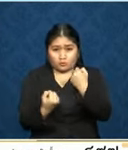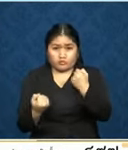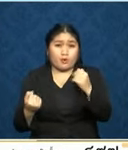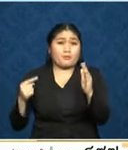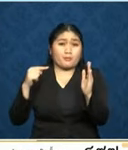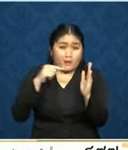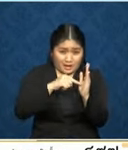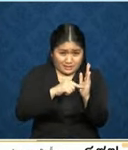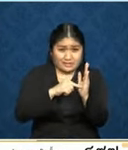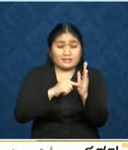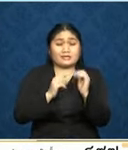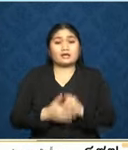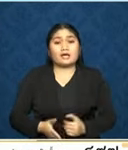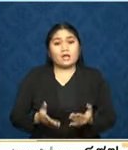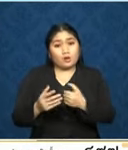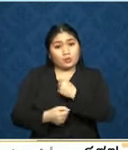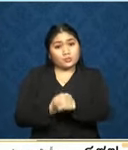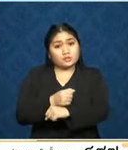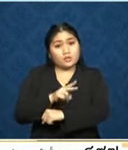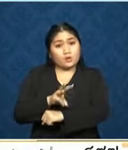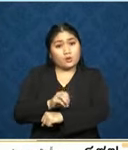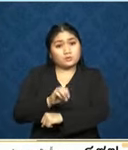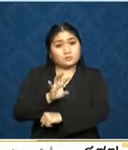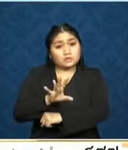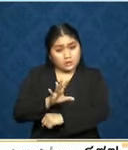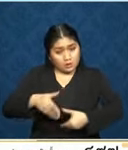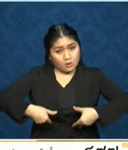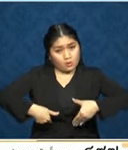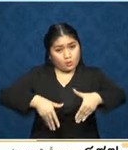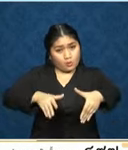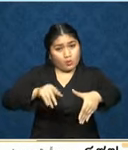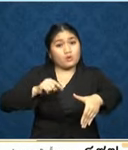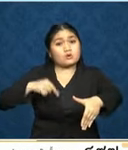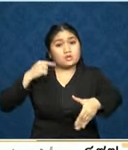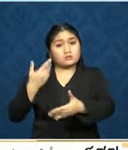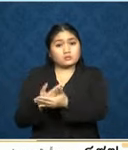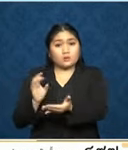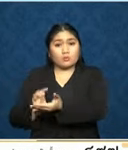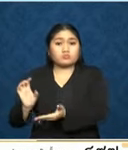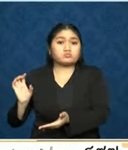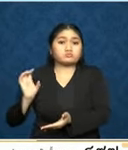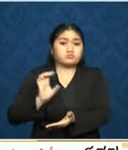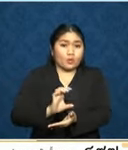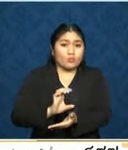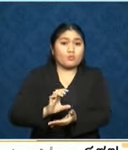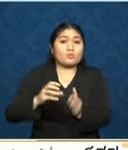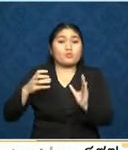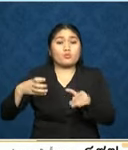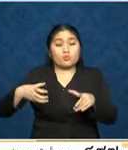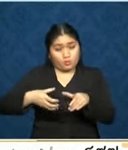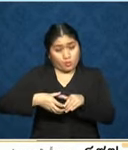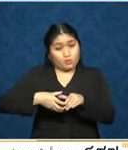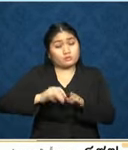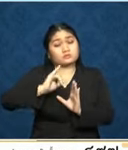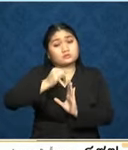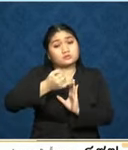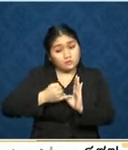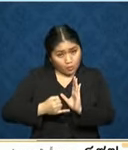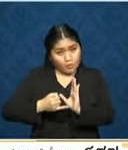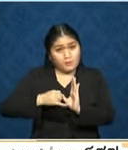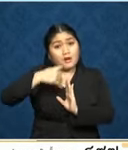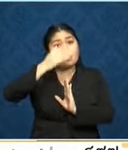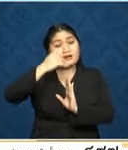ปี 2564ค่ะแขวงทางหลวงสุโขทัยได้รับงบประมาณจากกลุ่มจังหวัดภาคเหนือตอนล่าง 1จำนวน 50